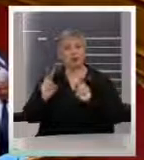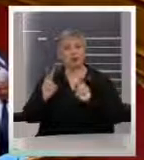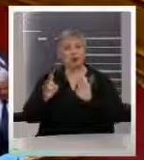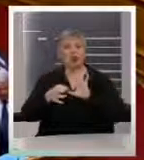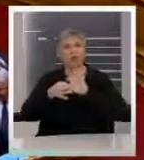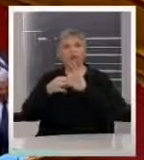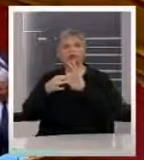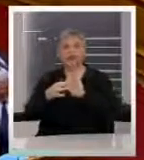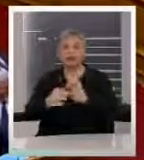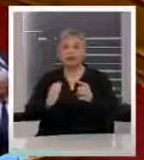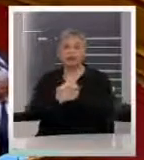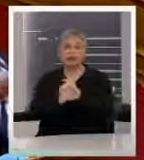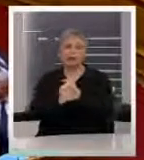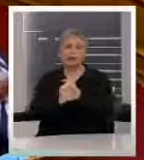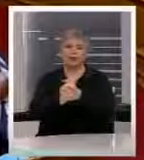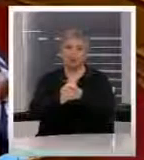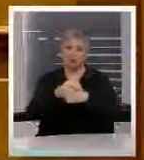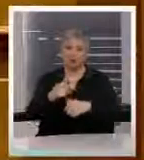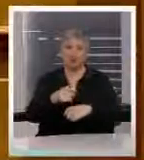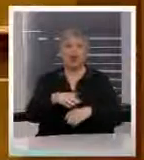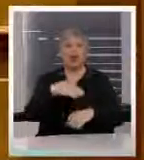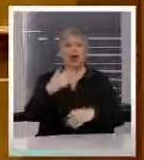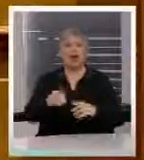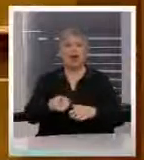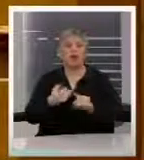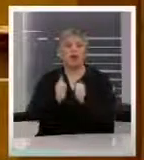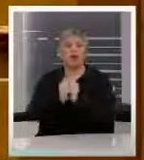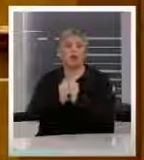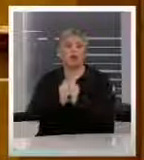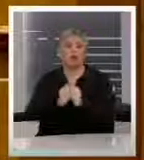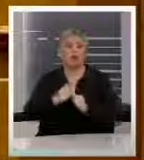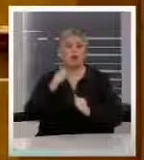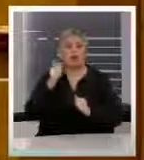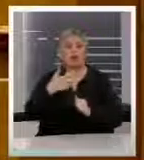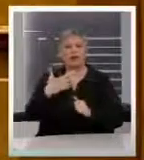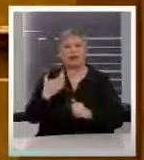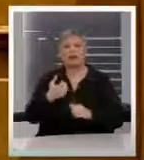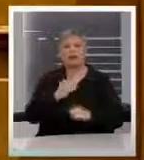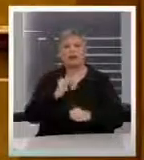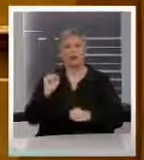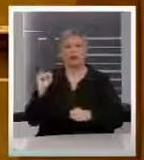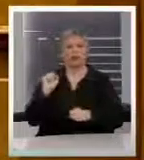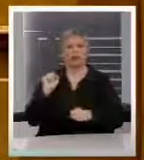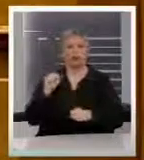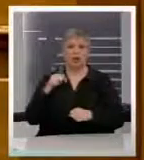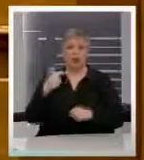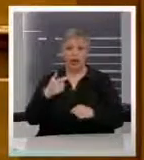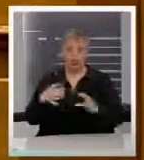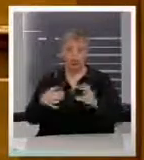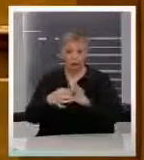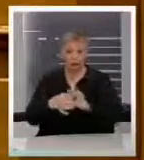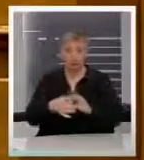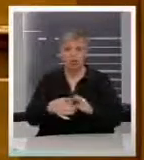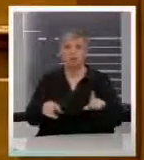σαν ένας και κοινός φορέας. Ο νεοφιλελευθερισμός με τη δίθεν σοσιαλδημοκρατία. Μαζί στα